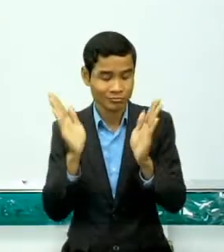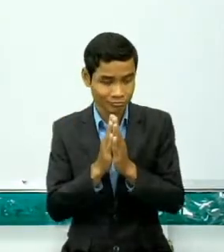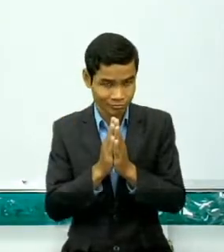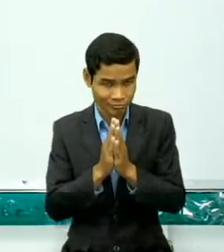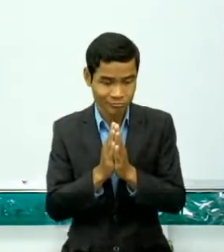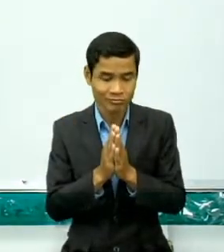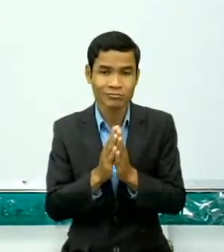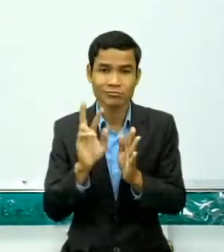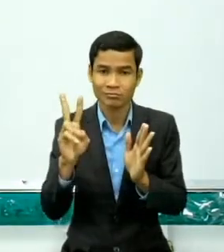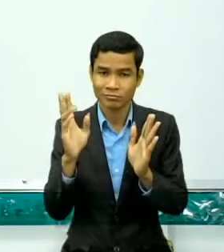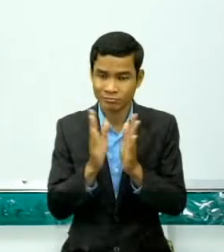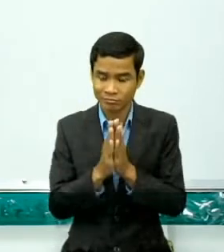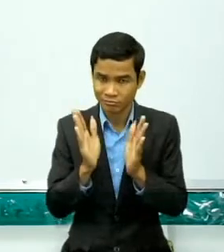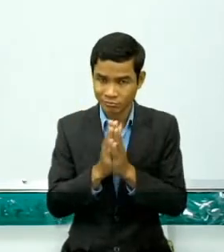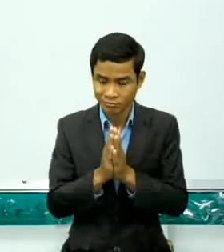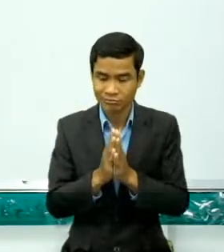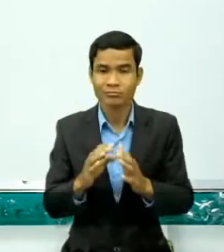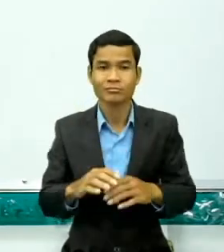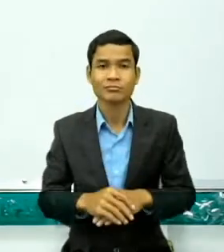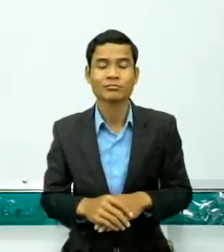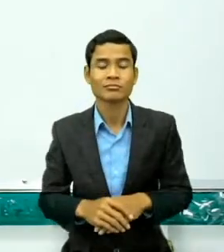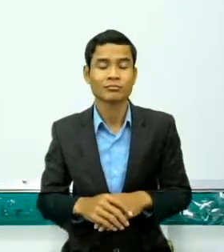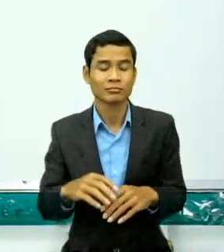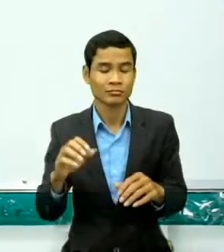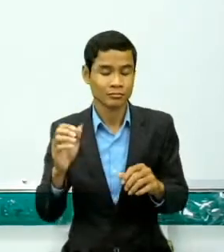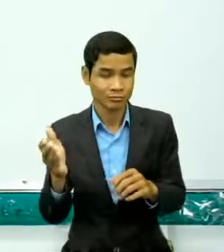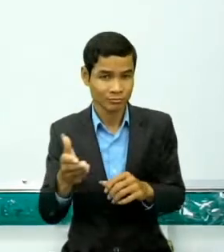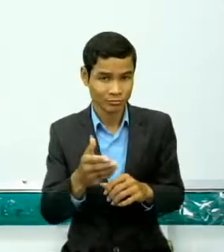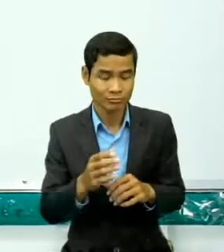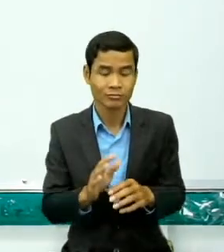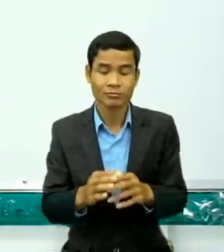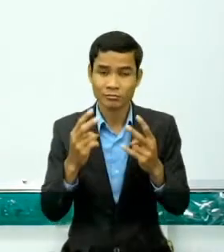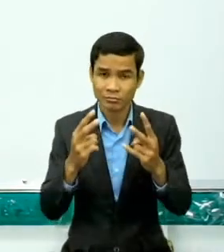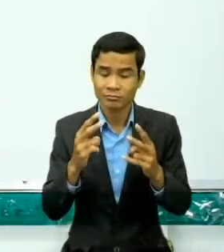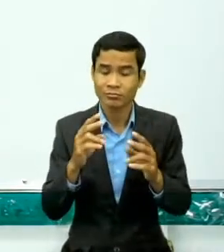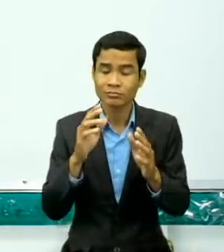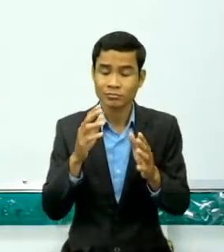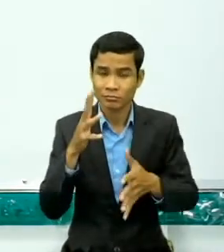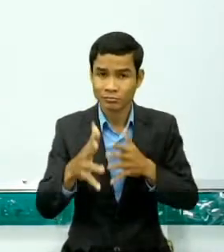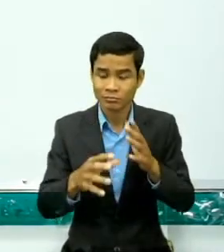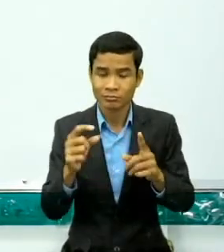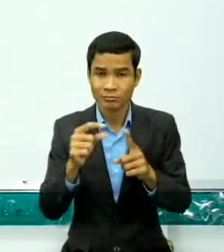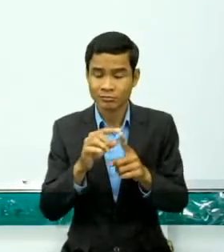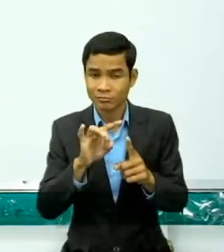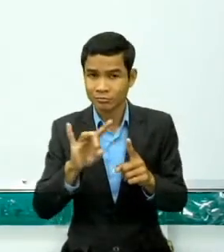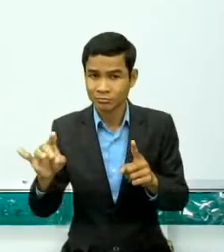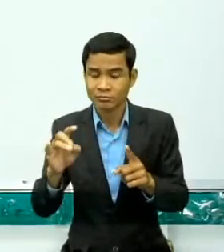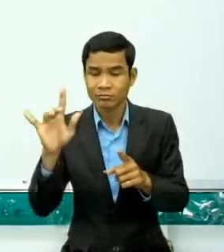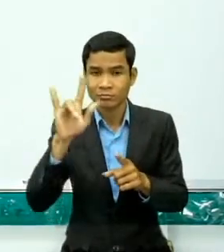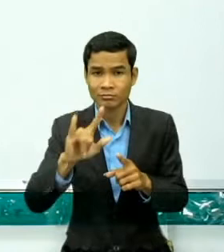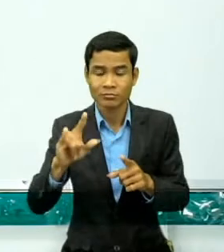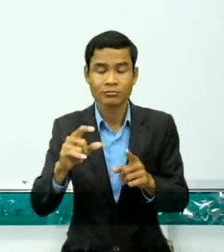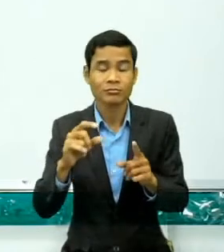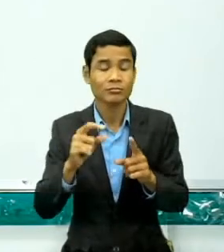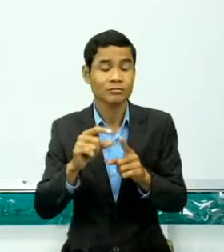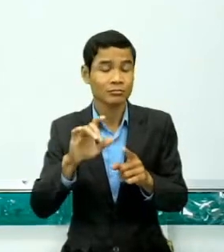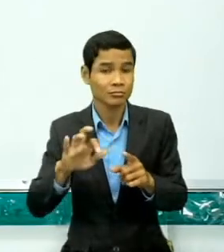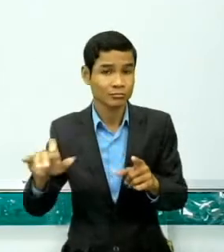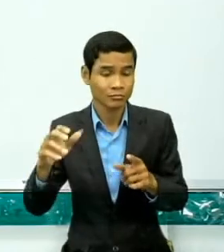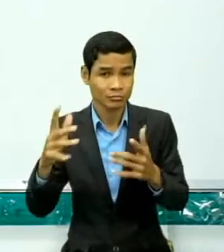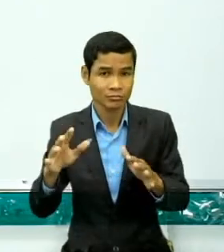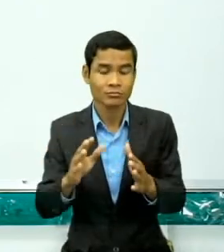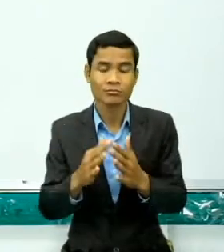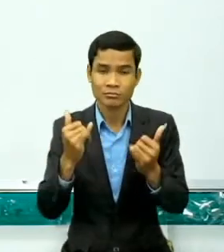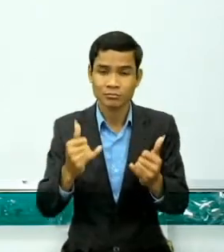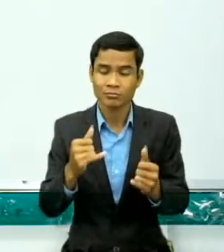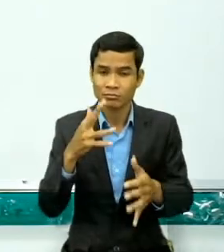ង2ដងចាអញ្ចឹងយើងបានអានព្យាងដោយប្រើអក្សរចល័តរួចរាល់ហើយឥឡូវអ្នកគ្រូនឹងនាំកូនកូនទៅអានព្យា